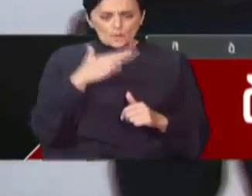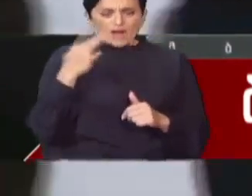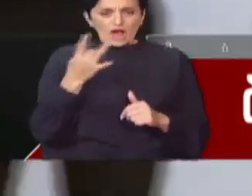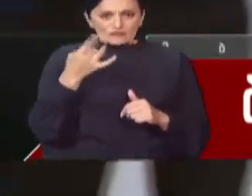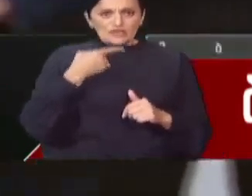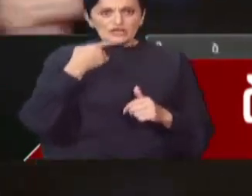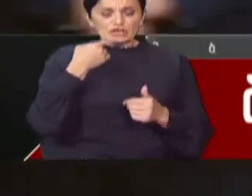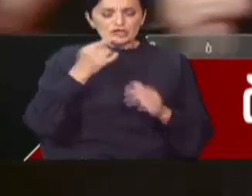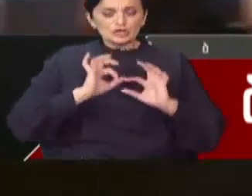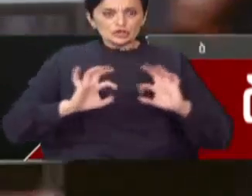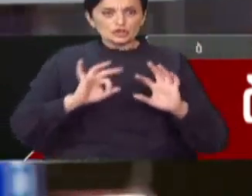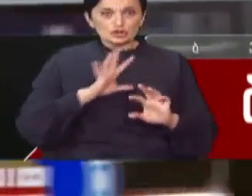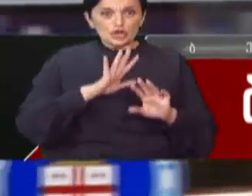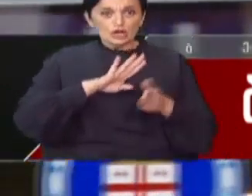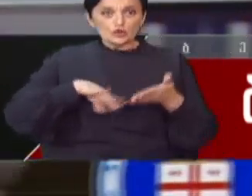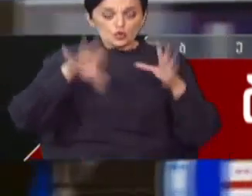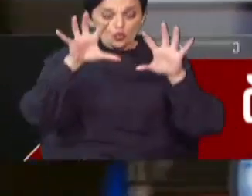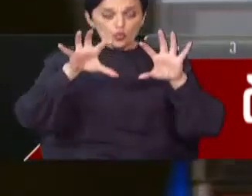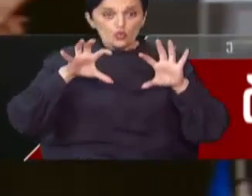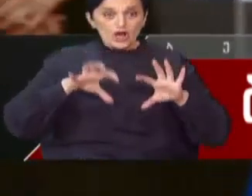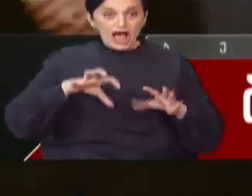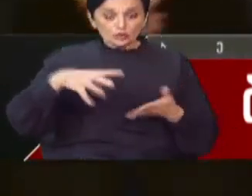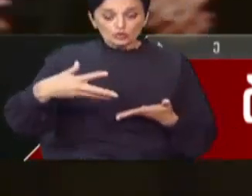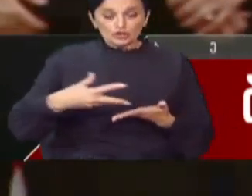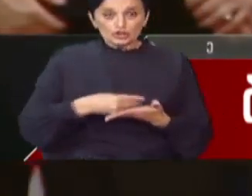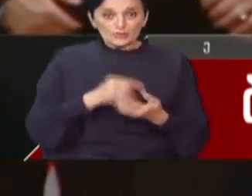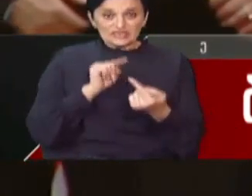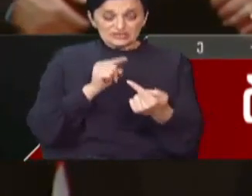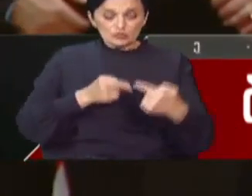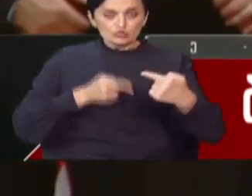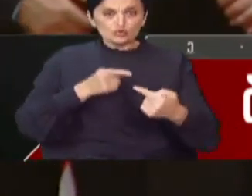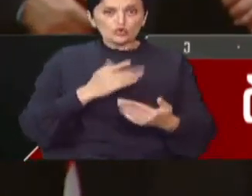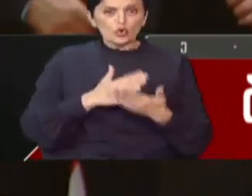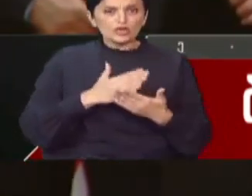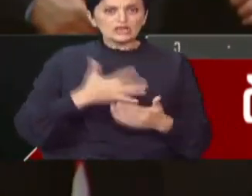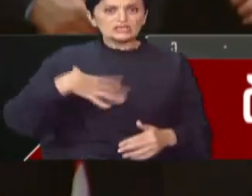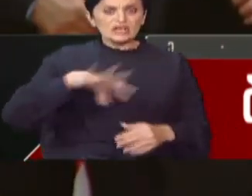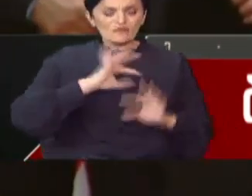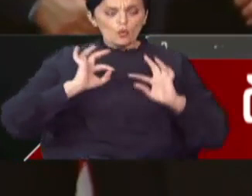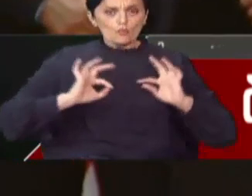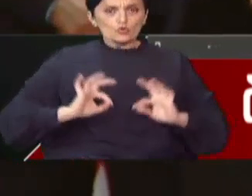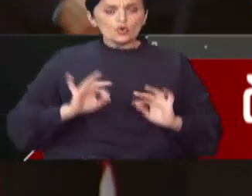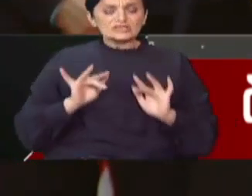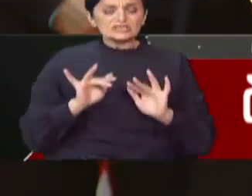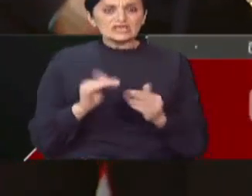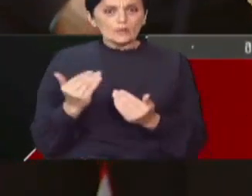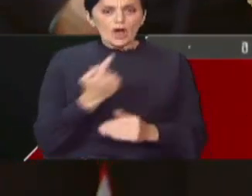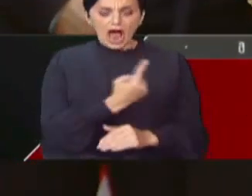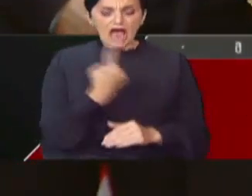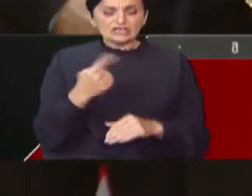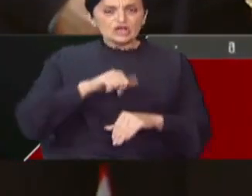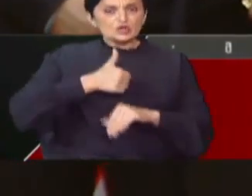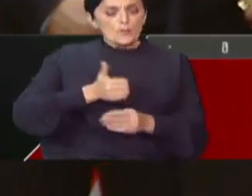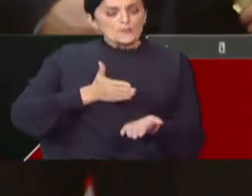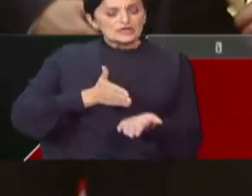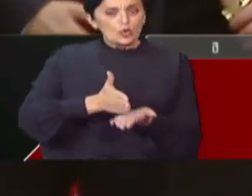იქნა გაცხადებული, უკანონო შემოსავლის წინააღმდეგ ბრძოლა წარმოადგენს საქართველოს პროკურატურის საქმიანობის ერთ-ერთ